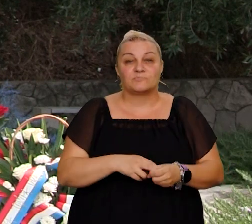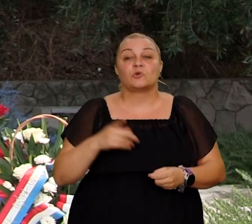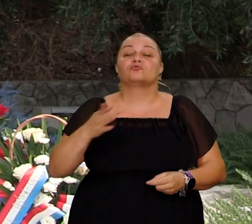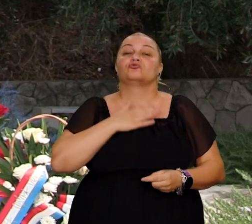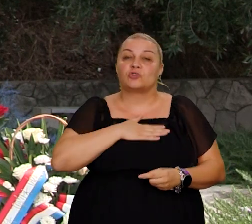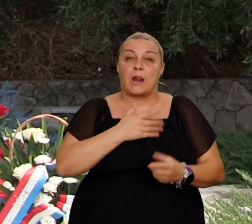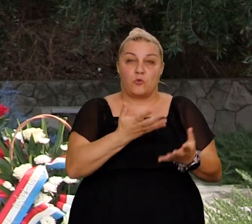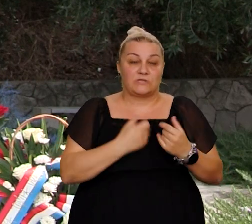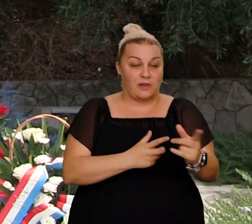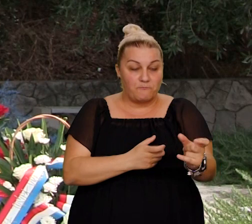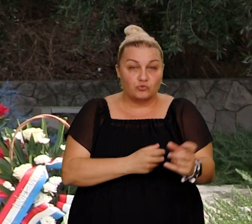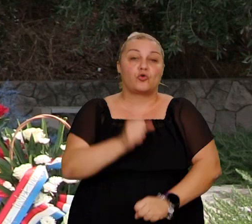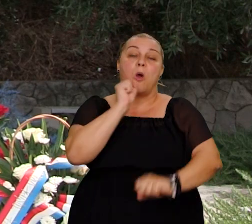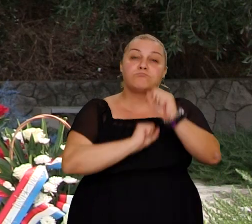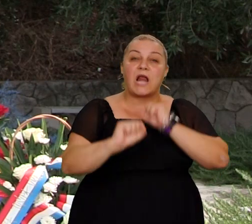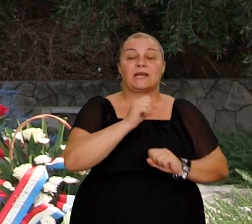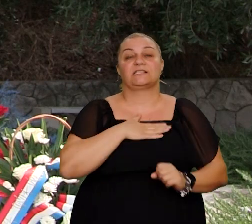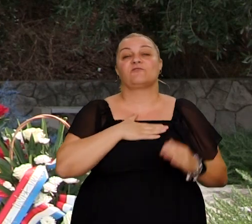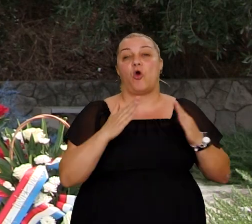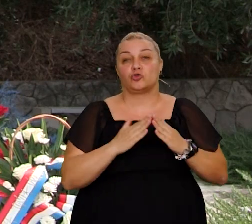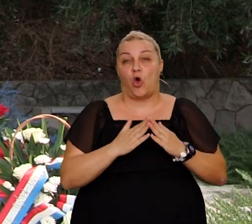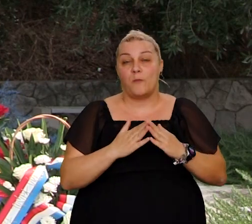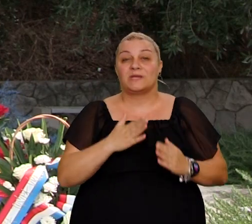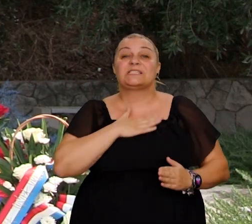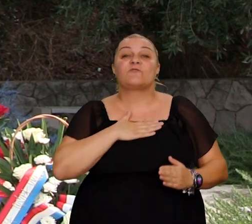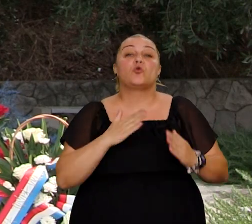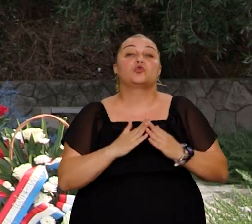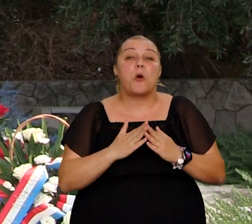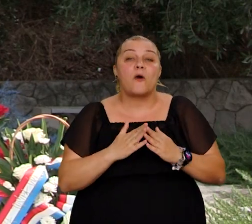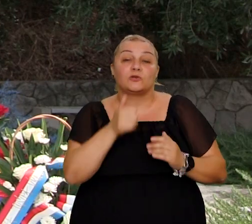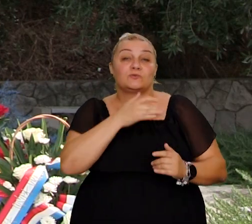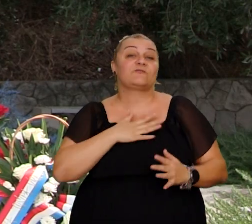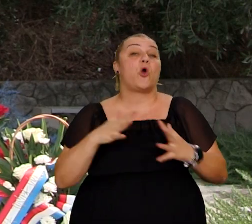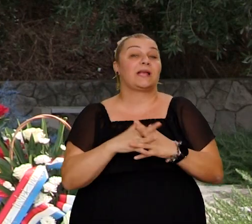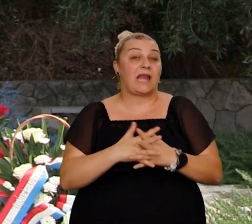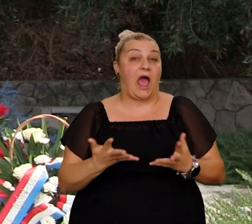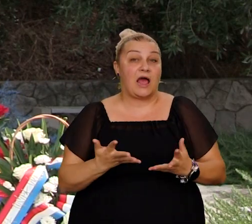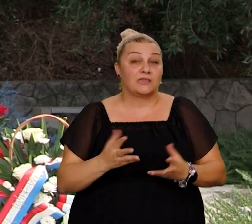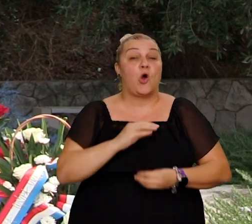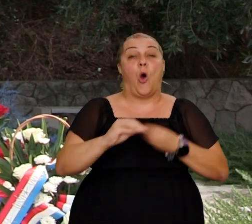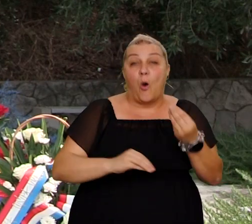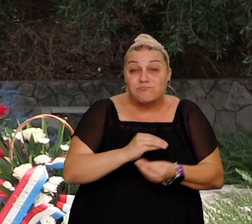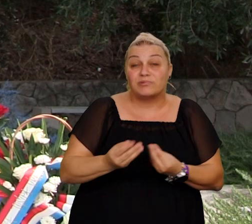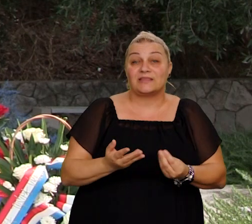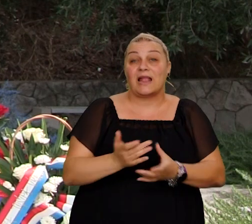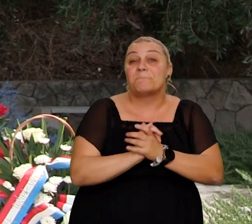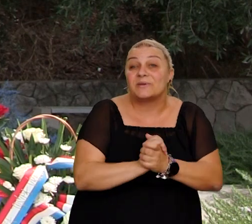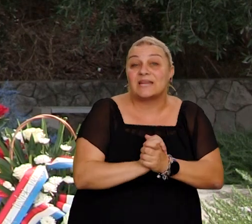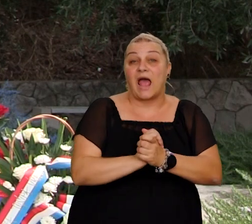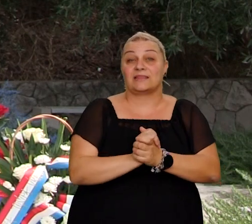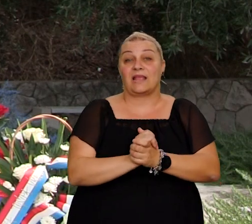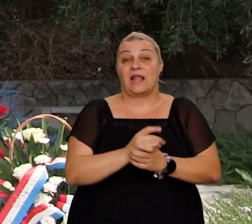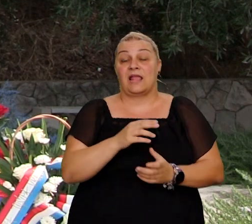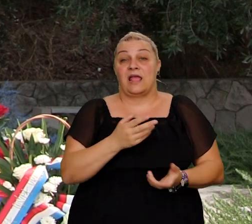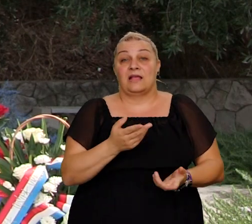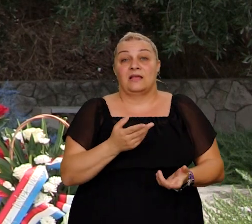mogao spriječiti da ode, uzme pušku u ruku i brani svoj dom, svoju domovinu, svoj grad, svoju obitelj,